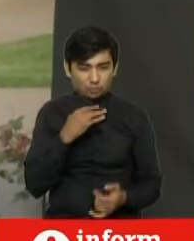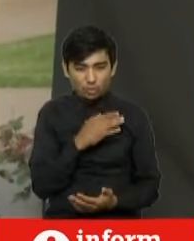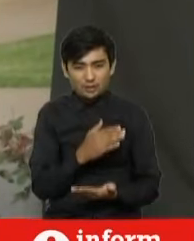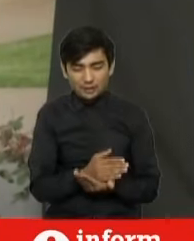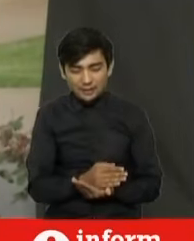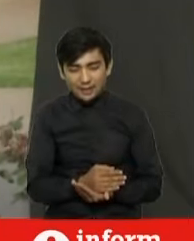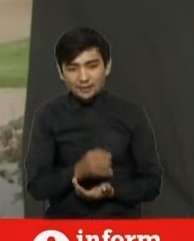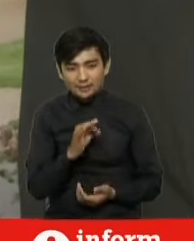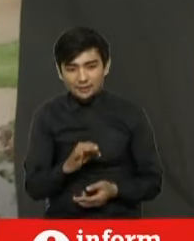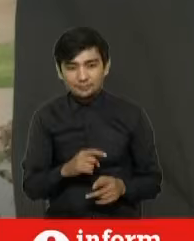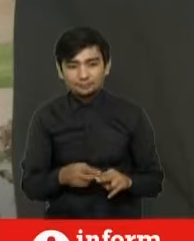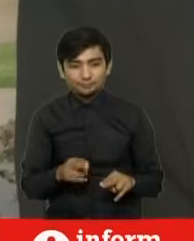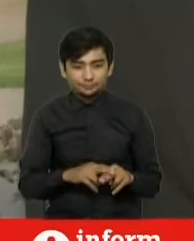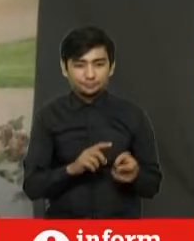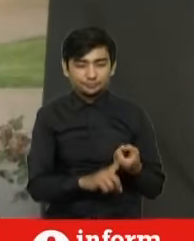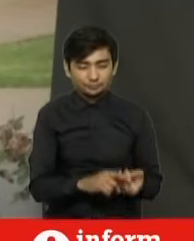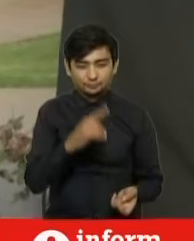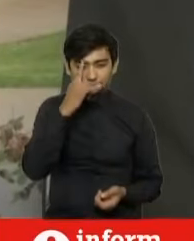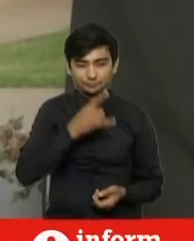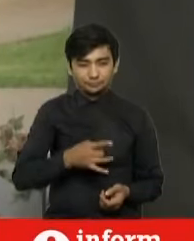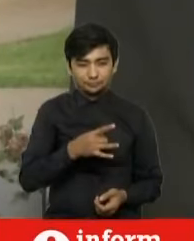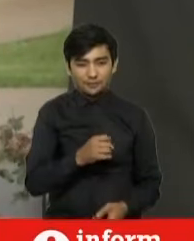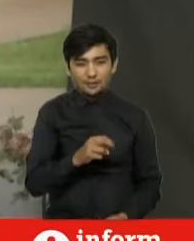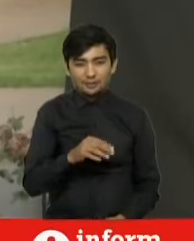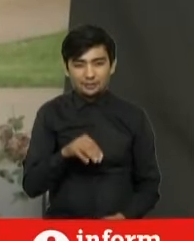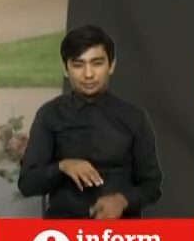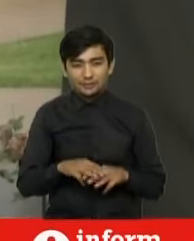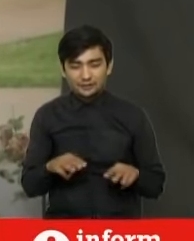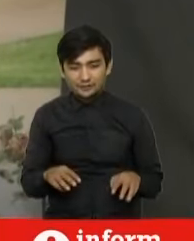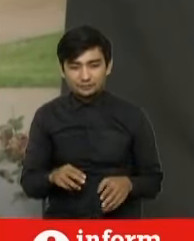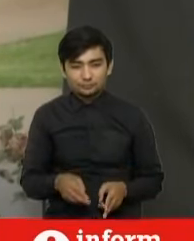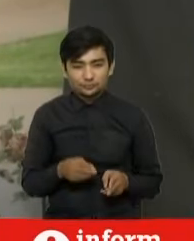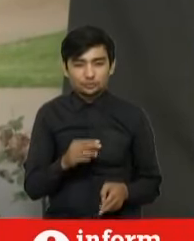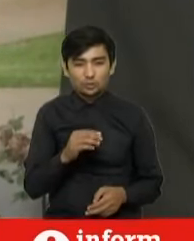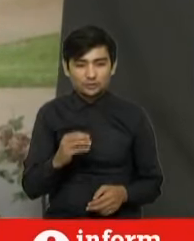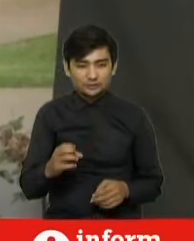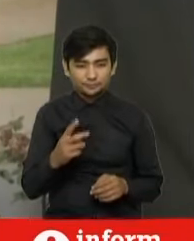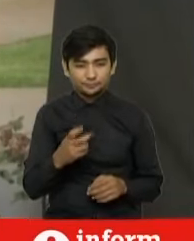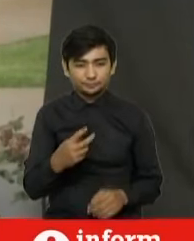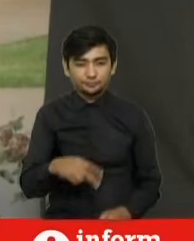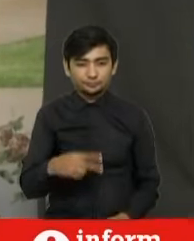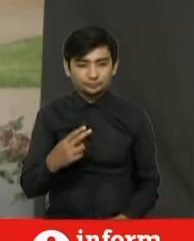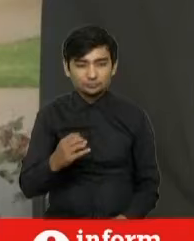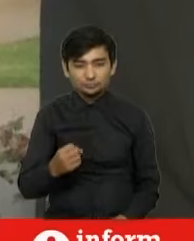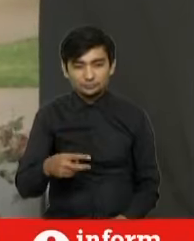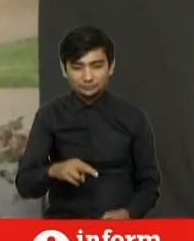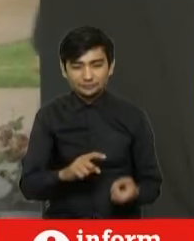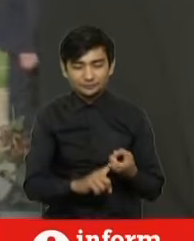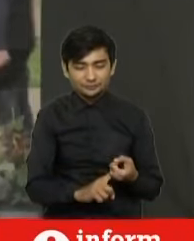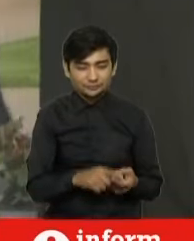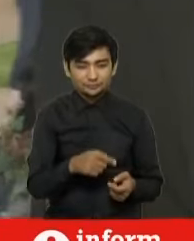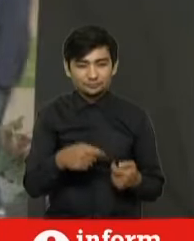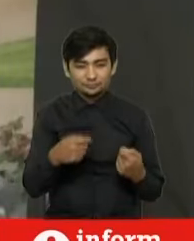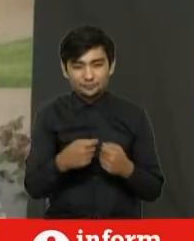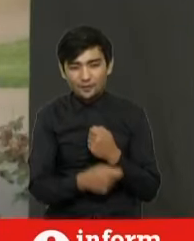мәселе. Және осыған сәйкес Қазақстан Республикасының әділет министрлігі қылмыстық кодексінің 222 бабына сәйкес осы